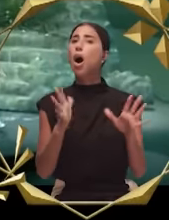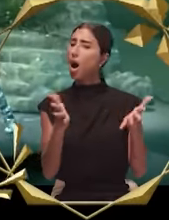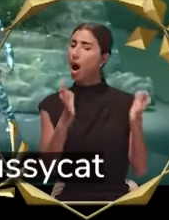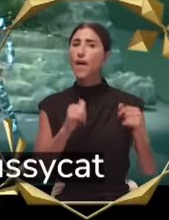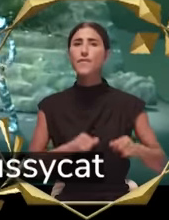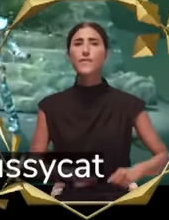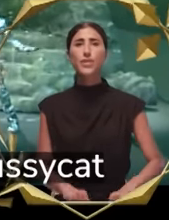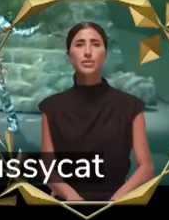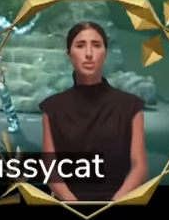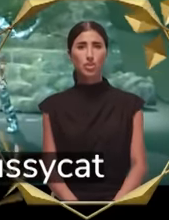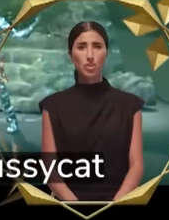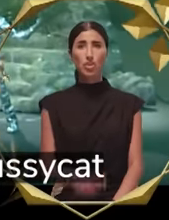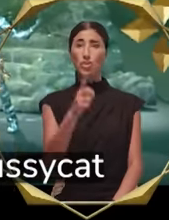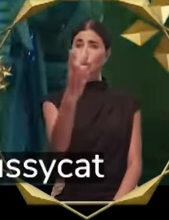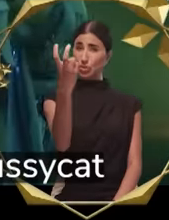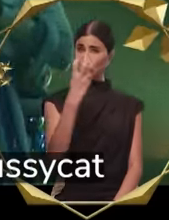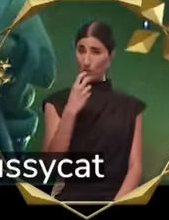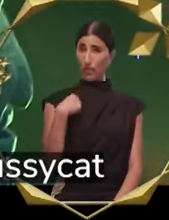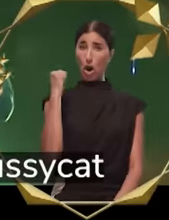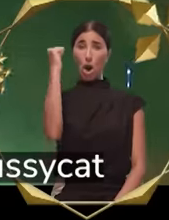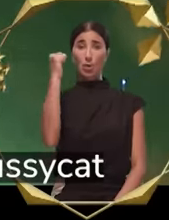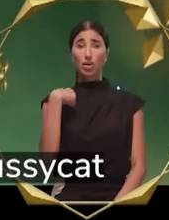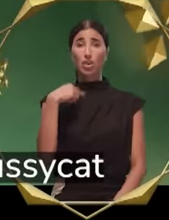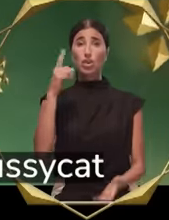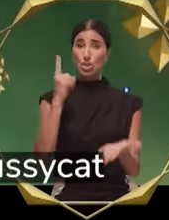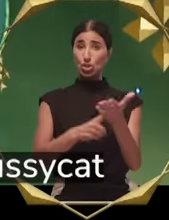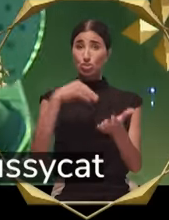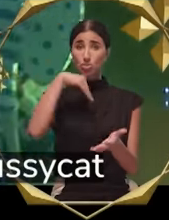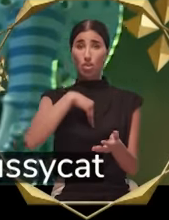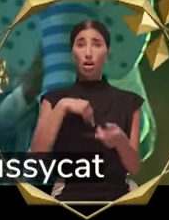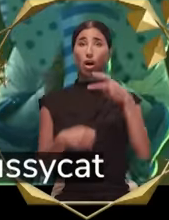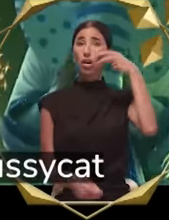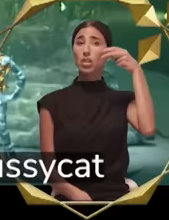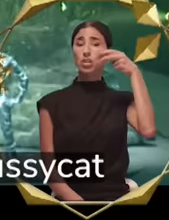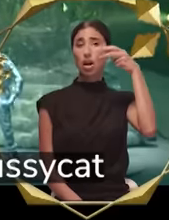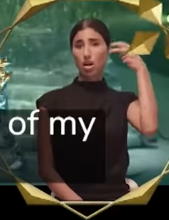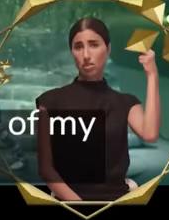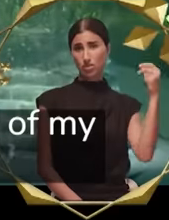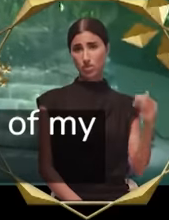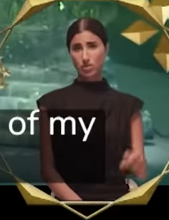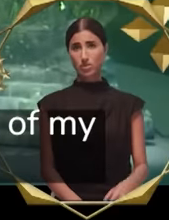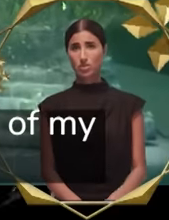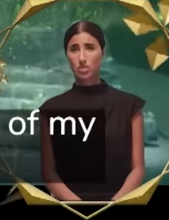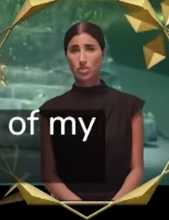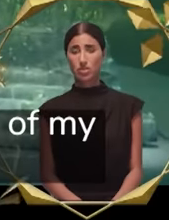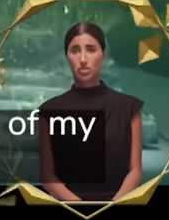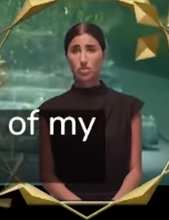والأمطار قد أبدو أسدا جسورا لكن داخلي قطة خائفا جدا